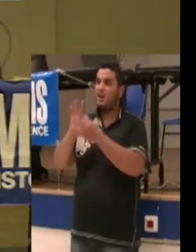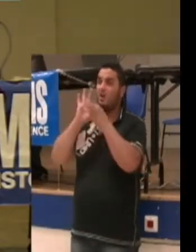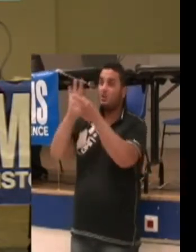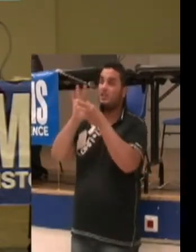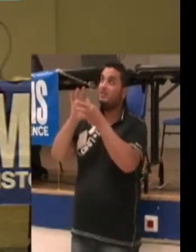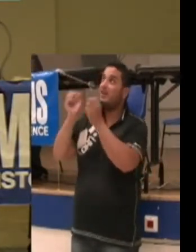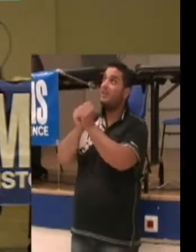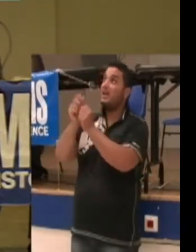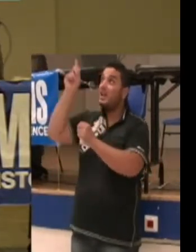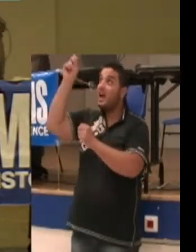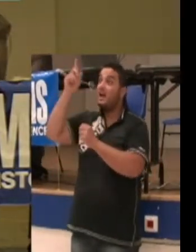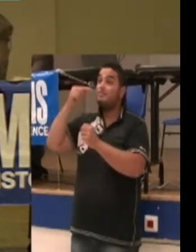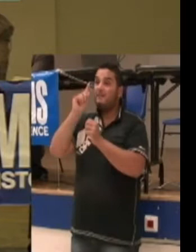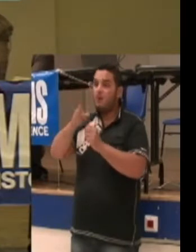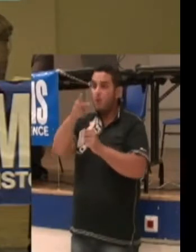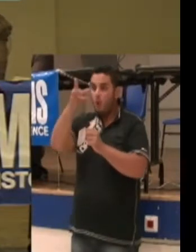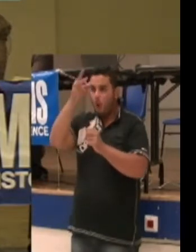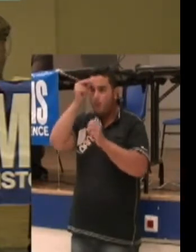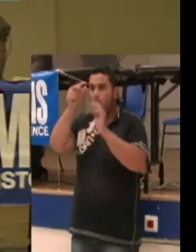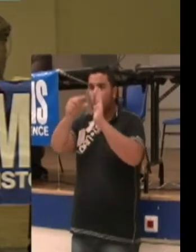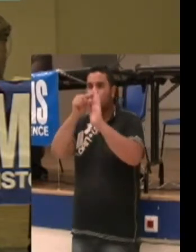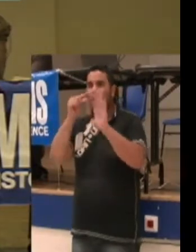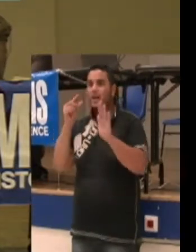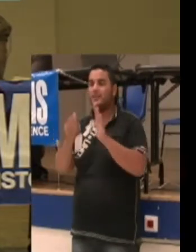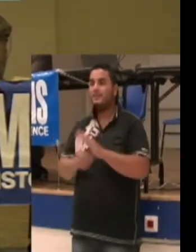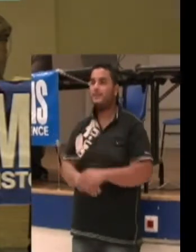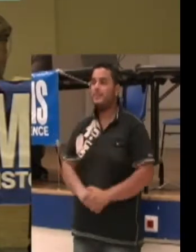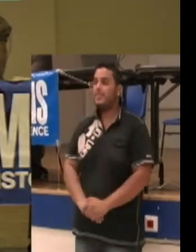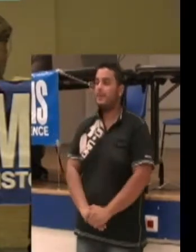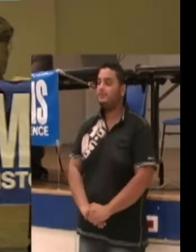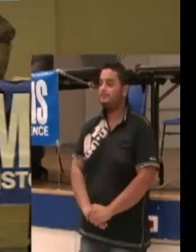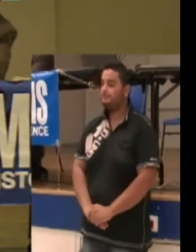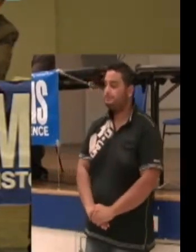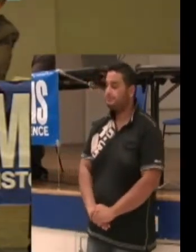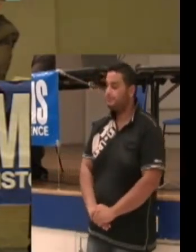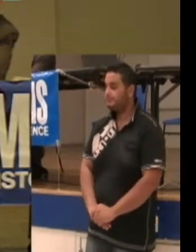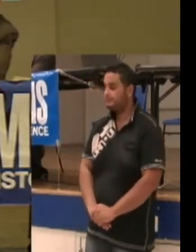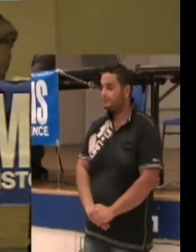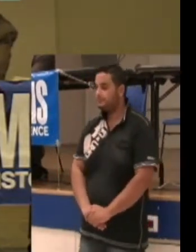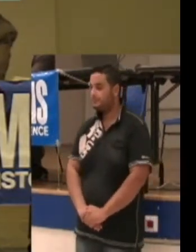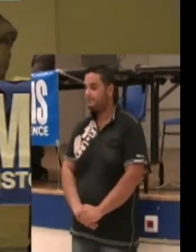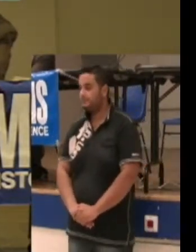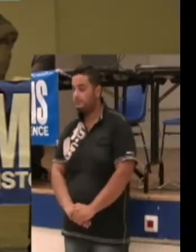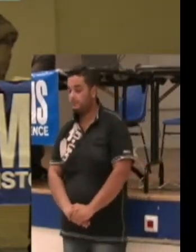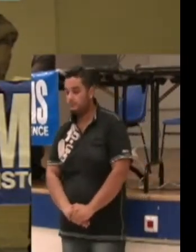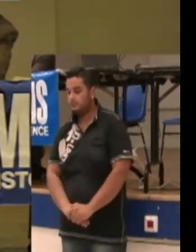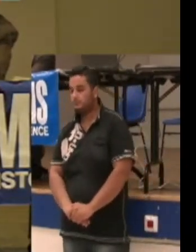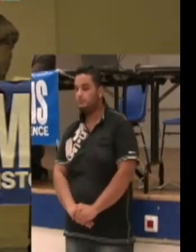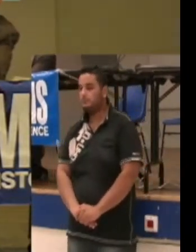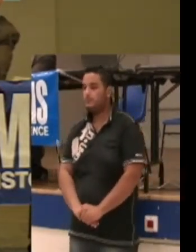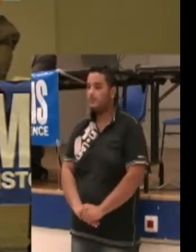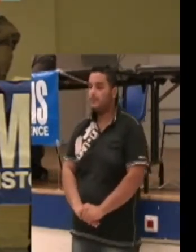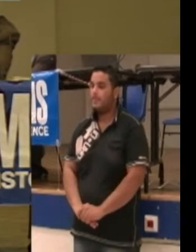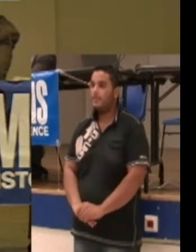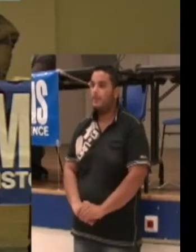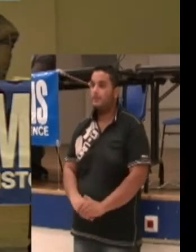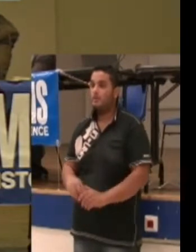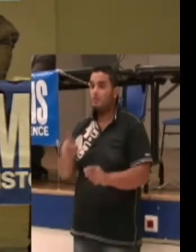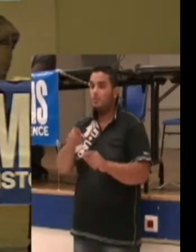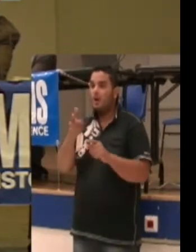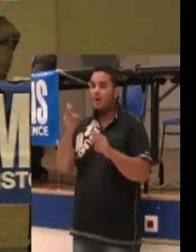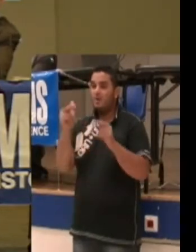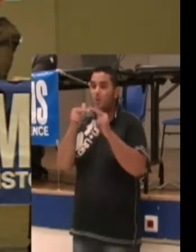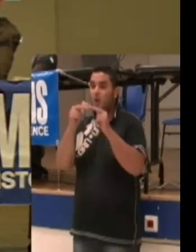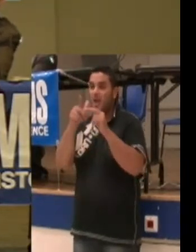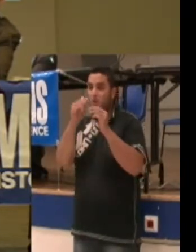Et ça veut dire quoi que quand tu as acquis une nouvelle compréhension de ta... Tu es monté en degré. Tu es monté en degré et il donne